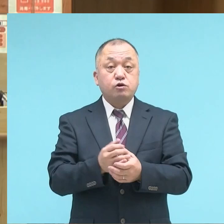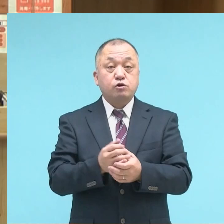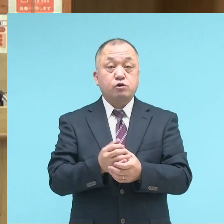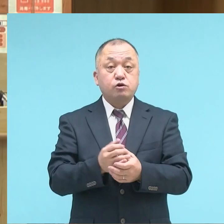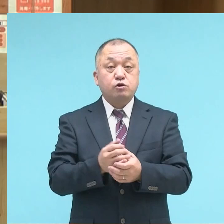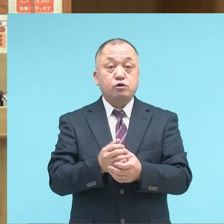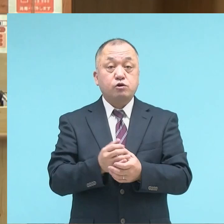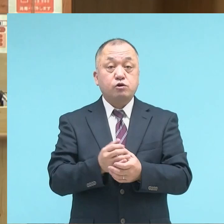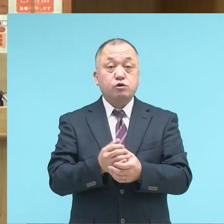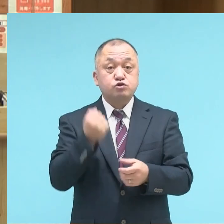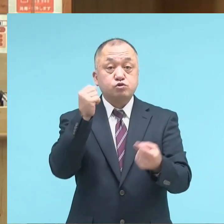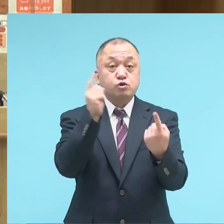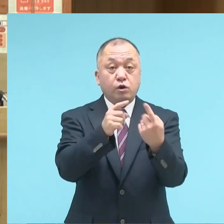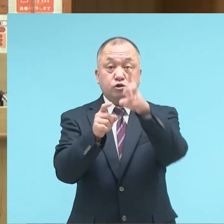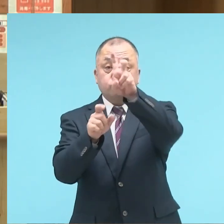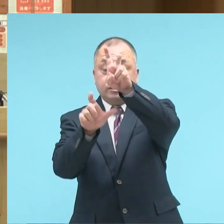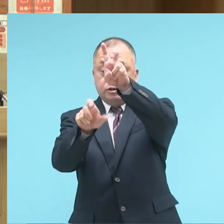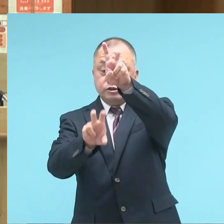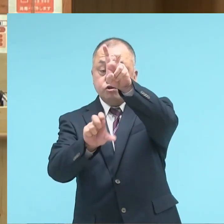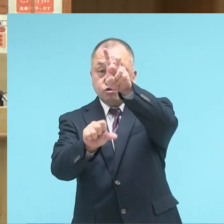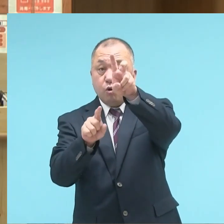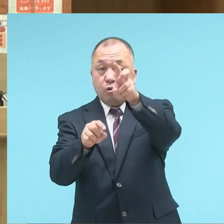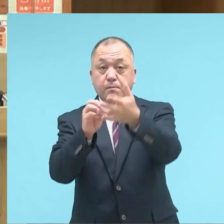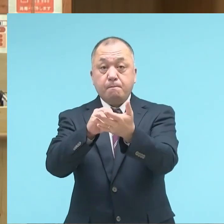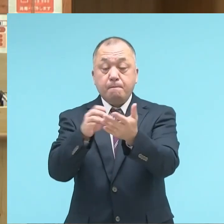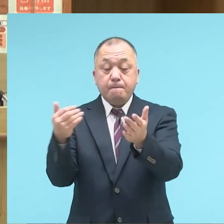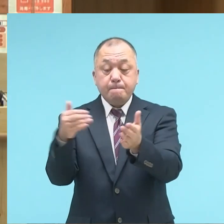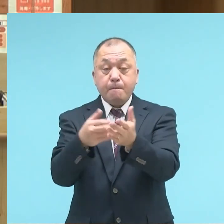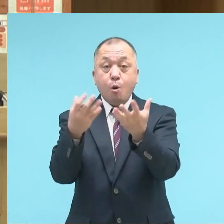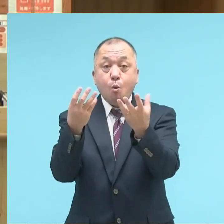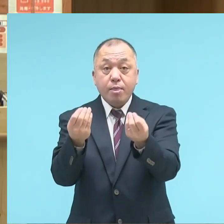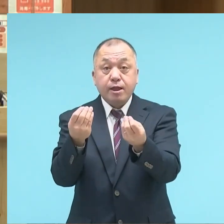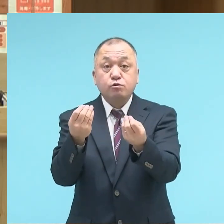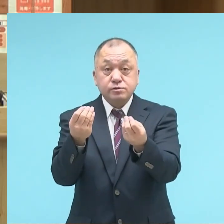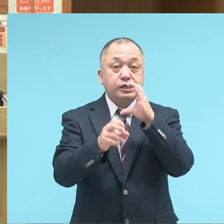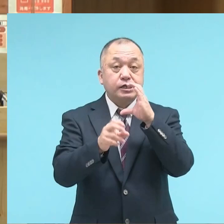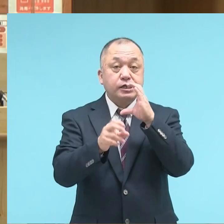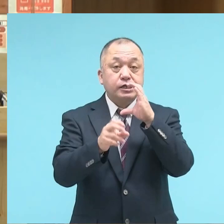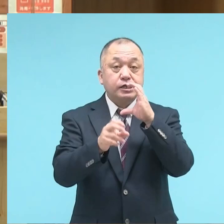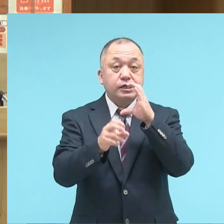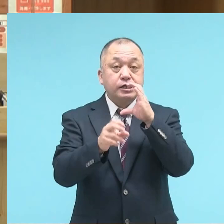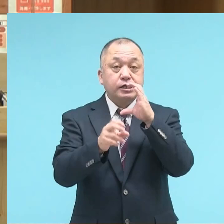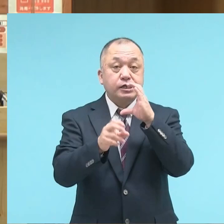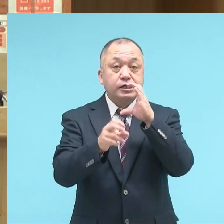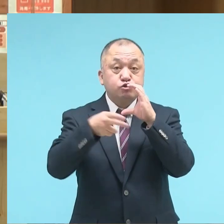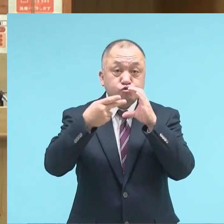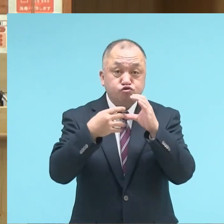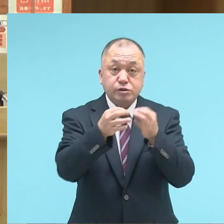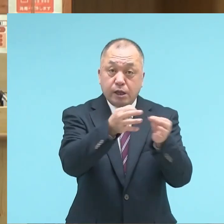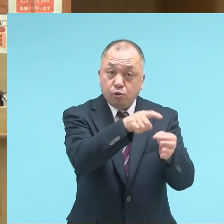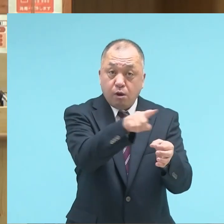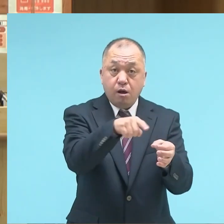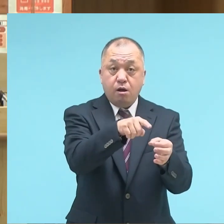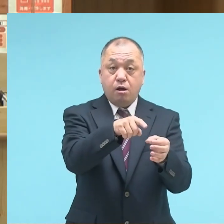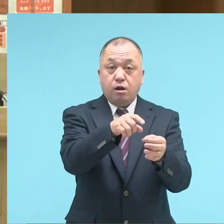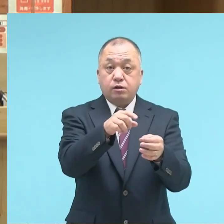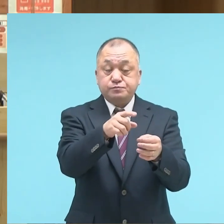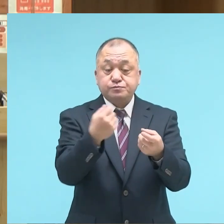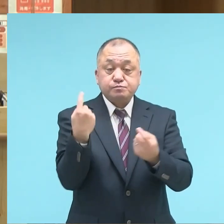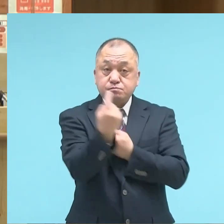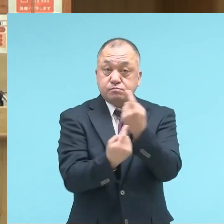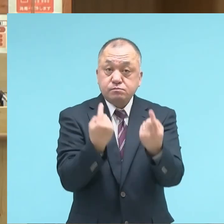これ仮に強い措置を12月25日で解除したとして、それ以降では飲食店であったりとか、まあ、そういったところに、まあ、利用される